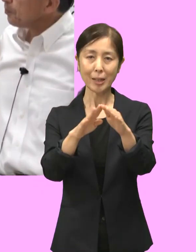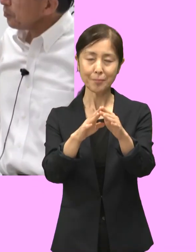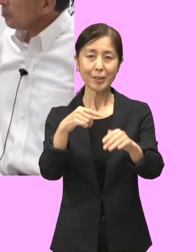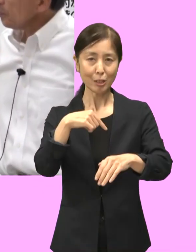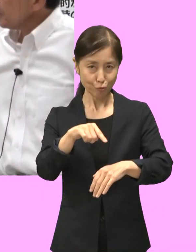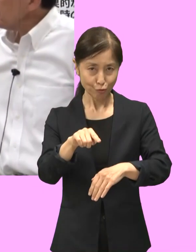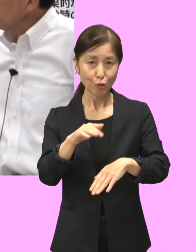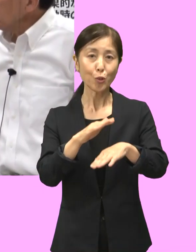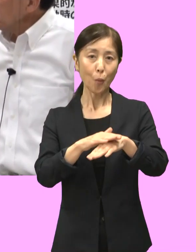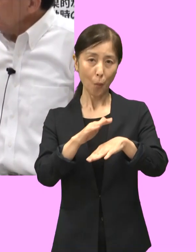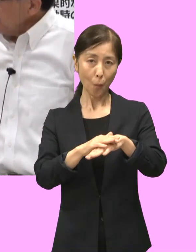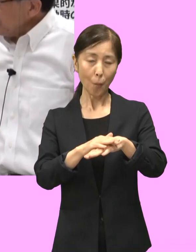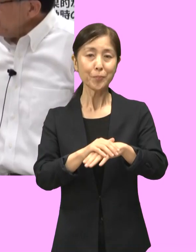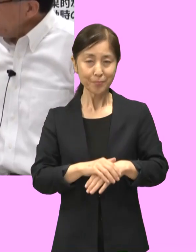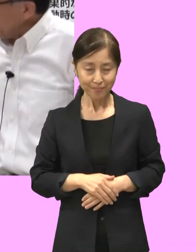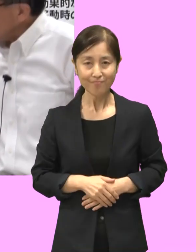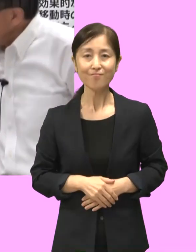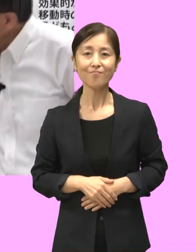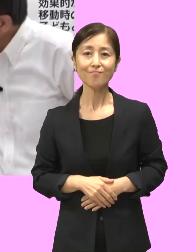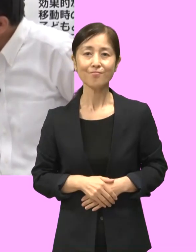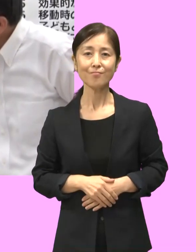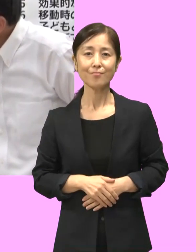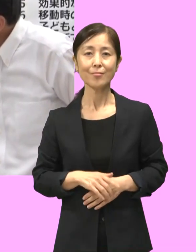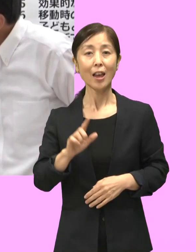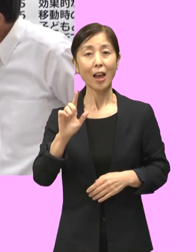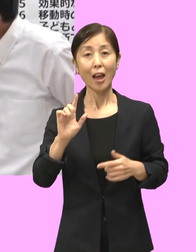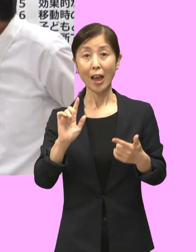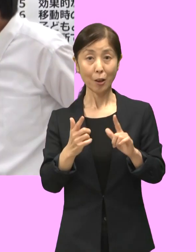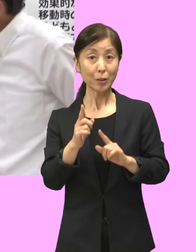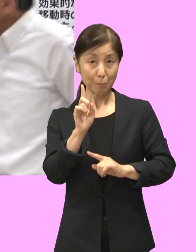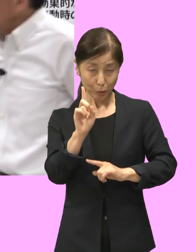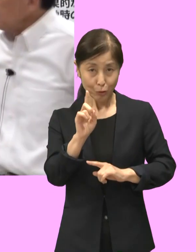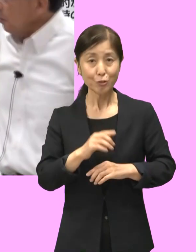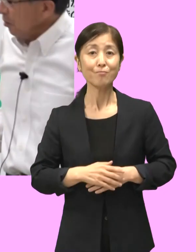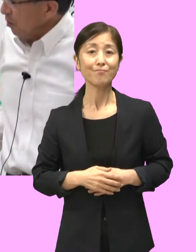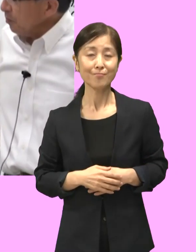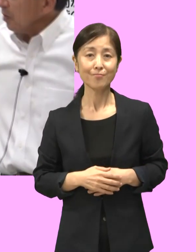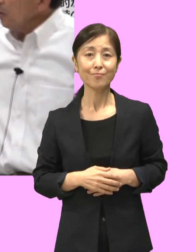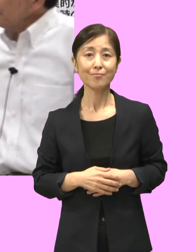います。それからもう一点ちょっと変更点がありました。